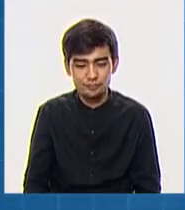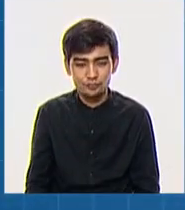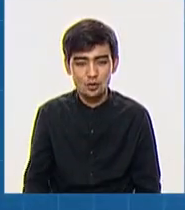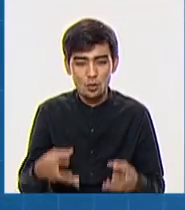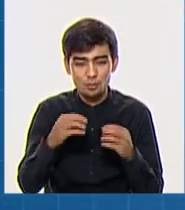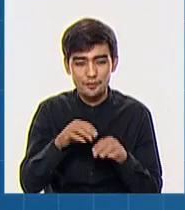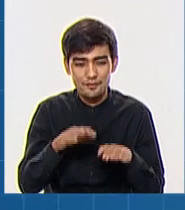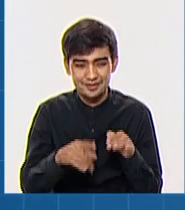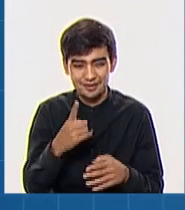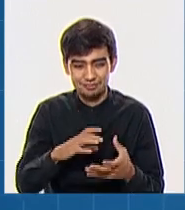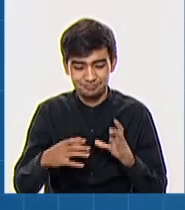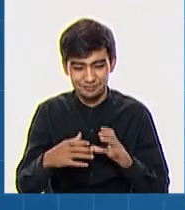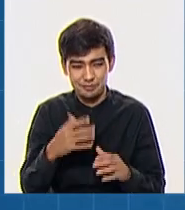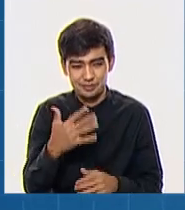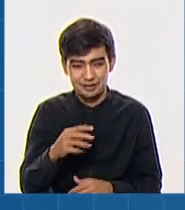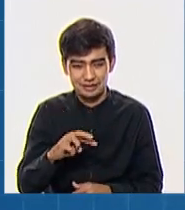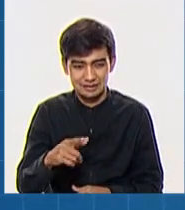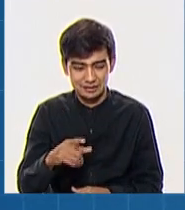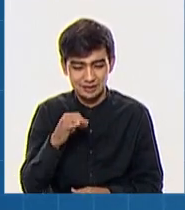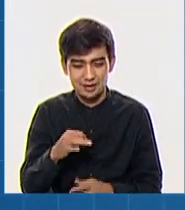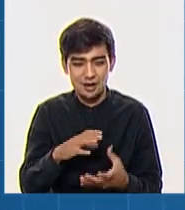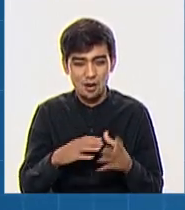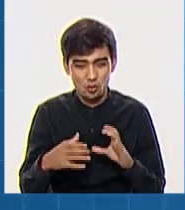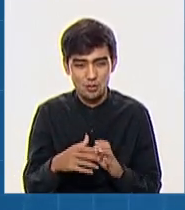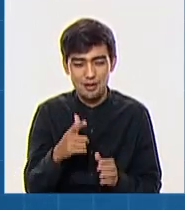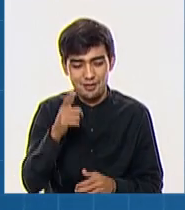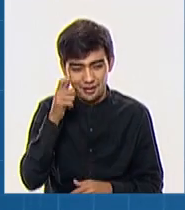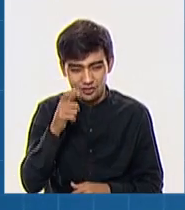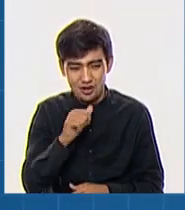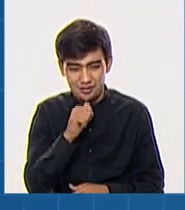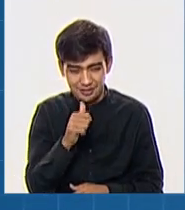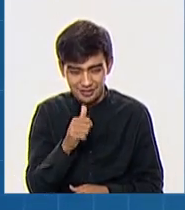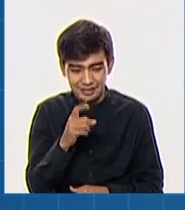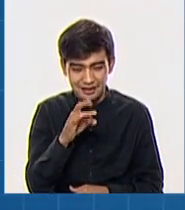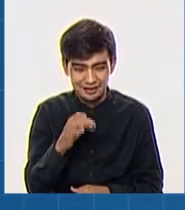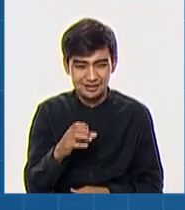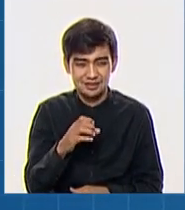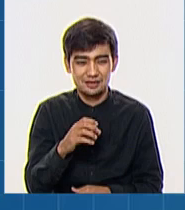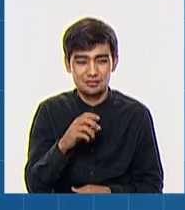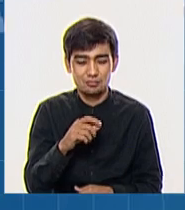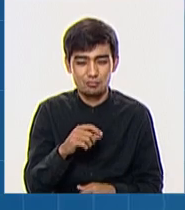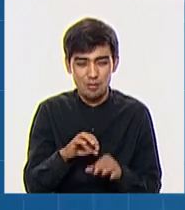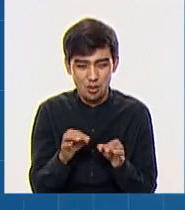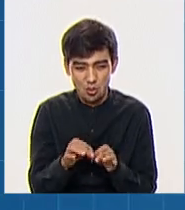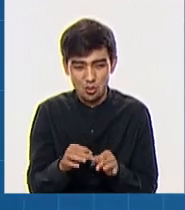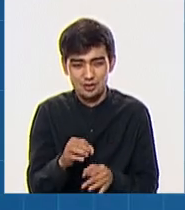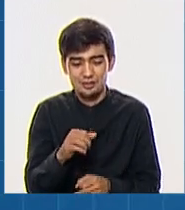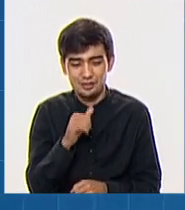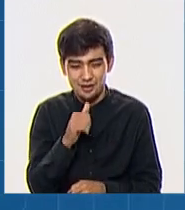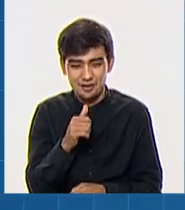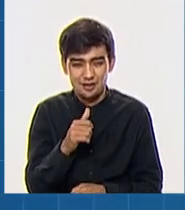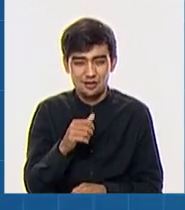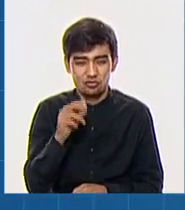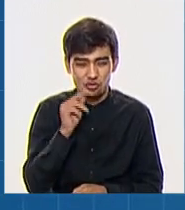вес продуктовой корзины 50 килограммов. В коробках гречка, рис, макароны, сахар, чай, тушенка и